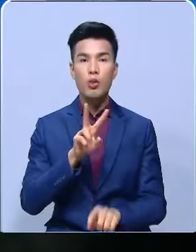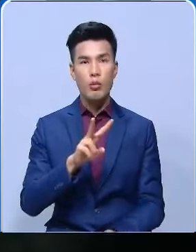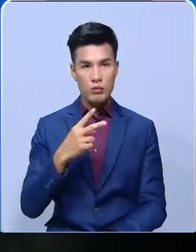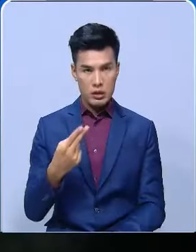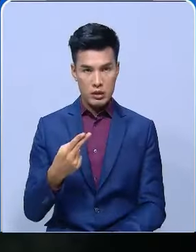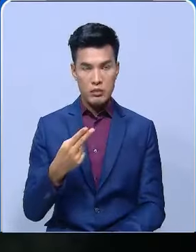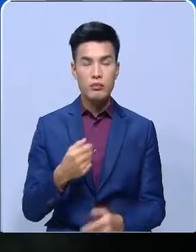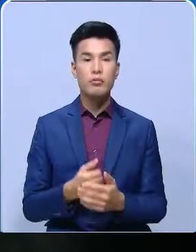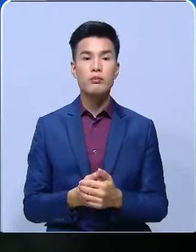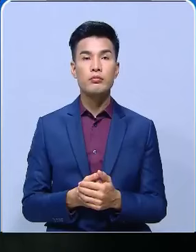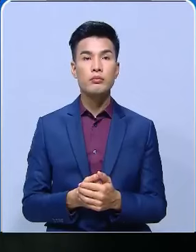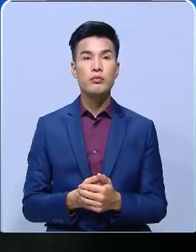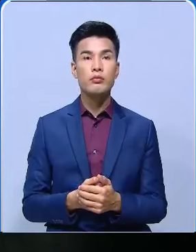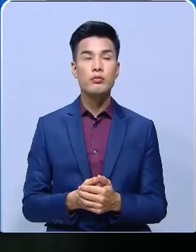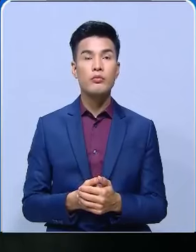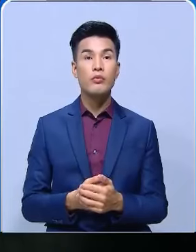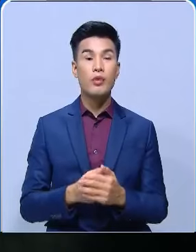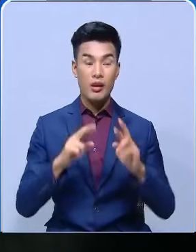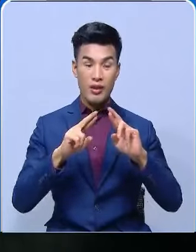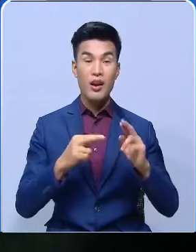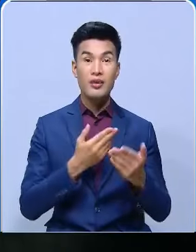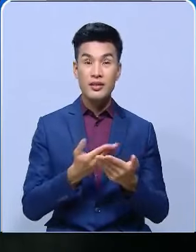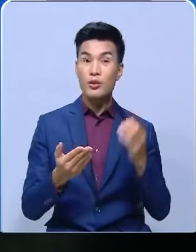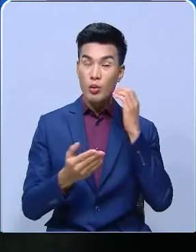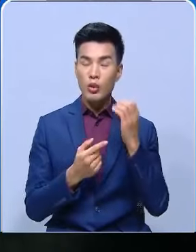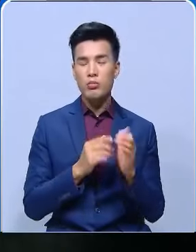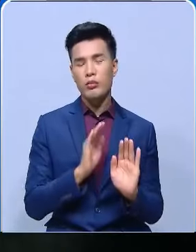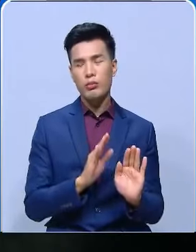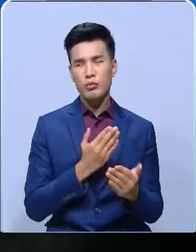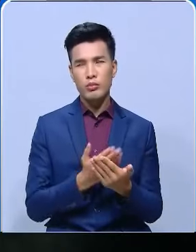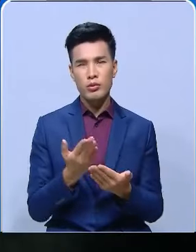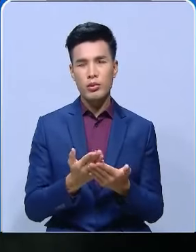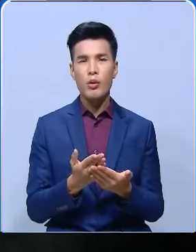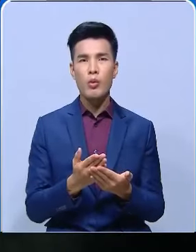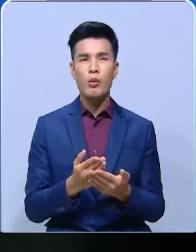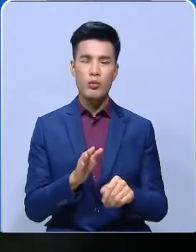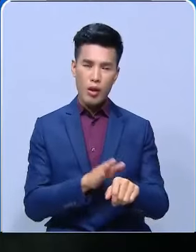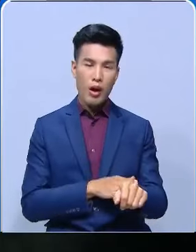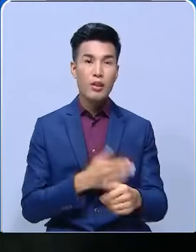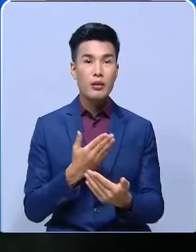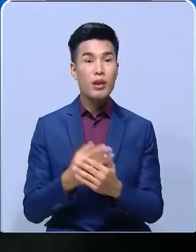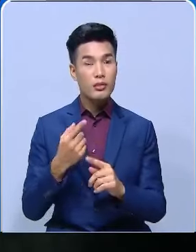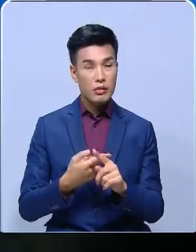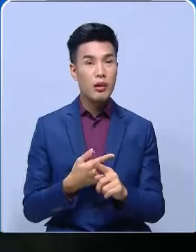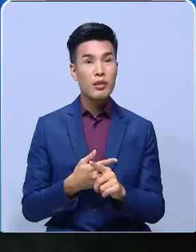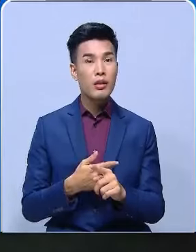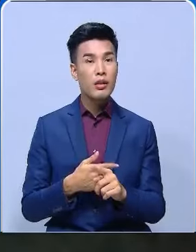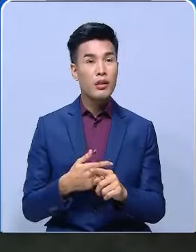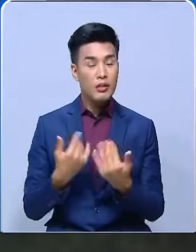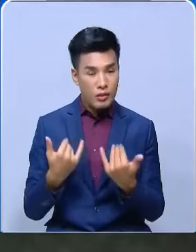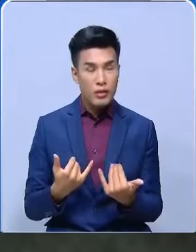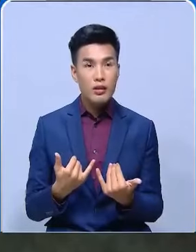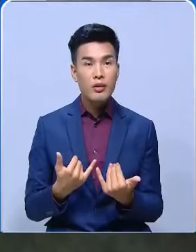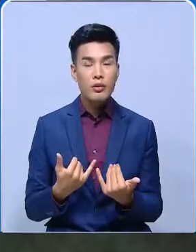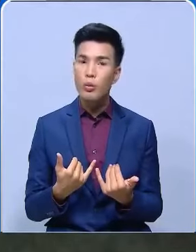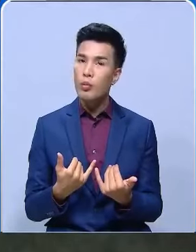คุณผู้ชมผู้เสียหายบอกอีกว่ากว่าจะเก็บเงินซื้อโทรศัพท์ได้ใช้เวลานานเลยอ่ะแล้วเงินในกระเป๋าก็เป็นเงินเดือนที่ต้องใช้จนถึงสิ้นเดือนเนี่ย